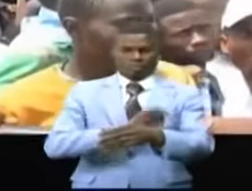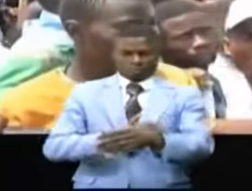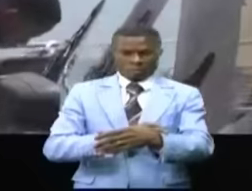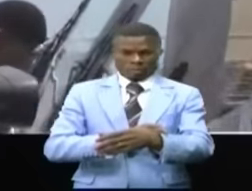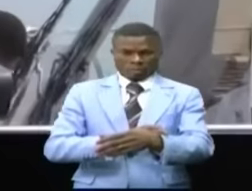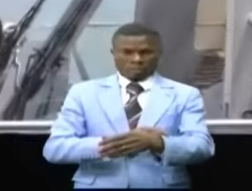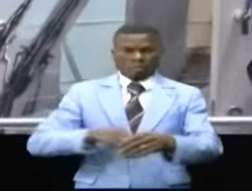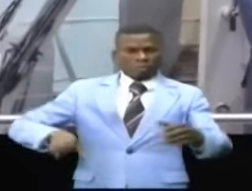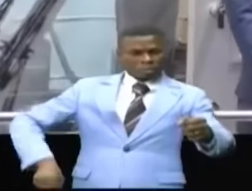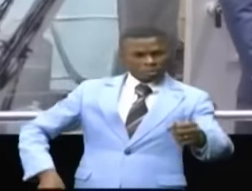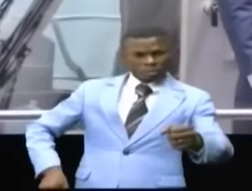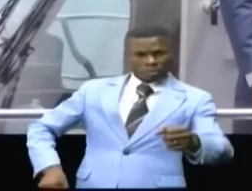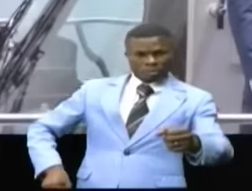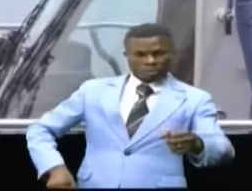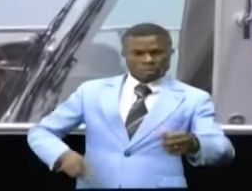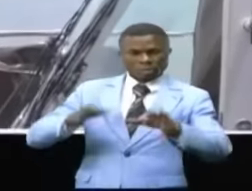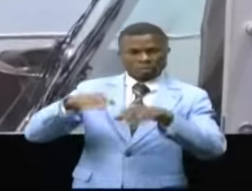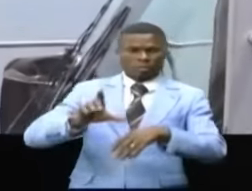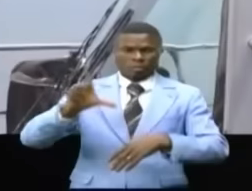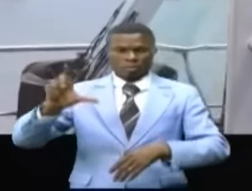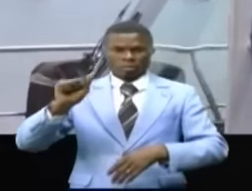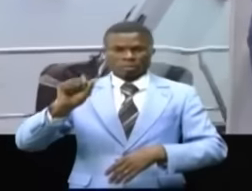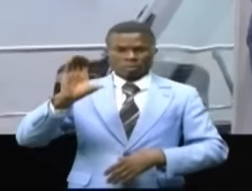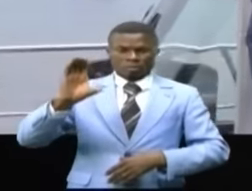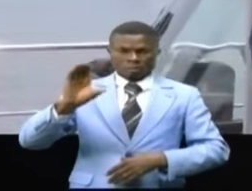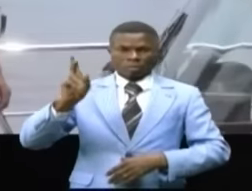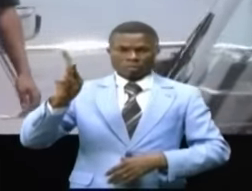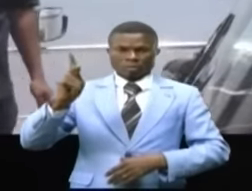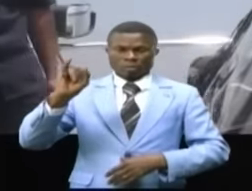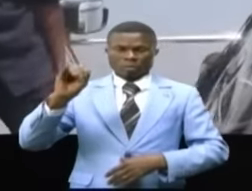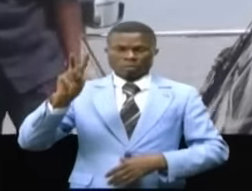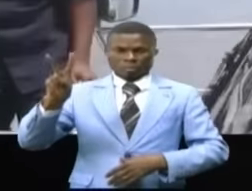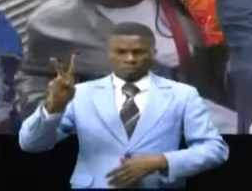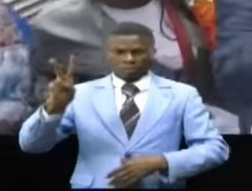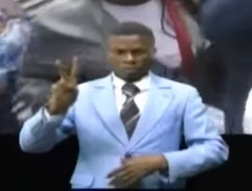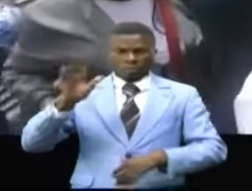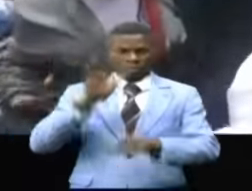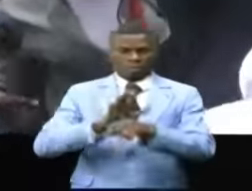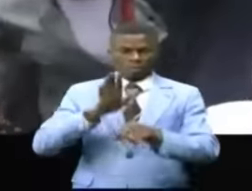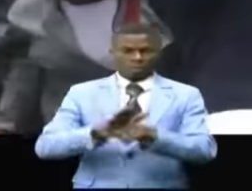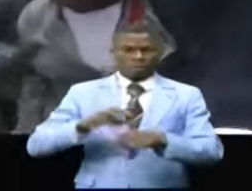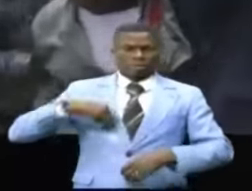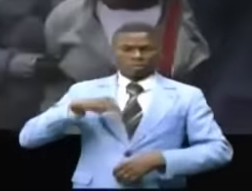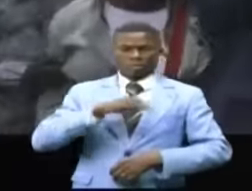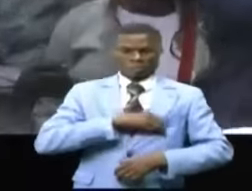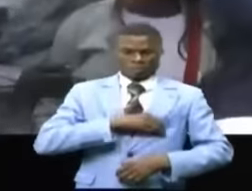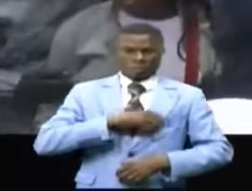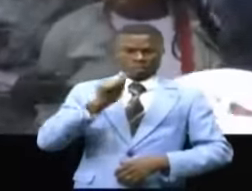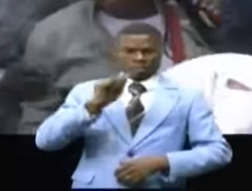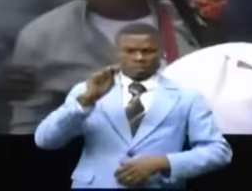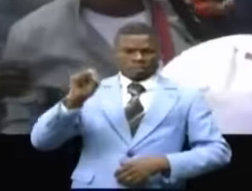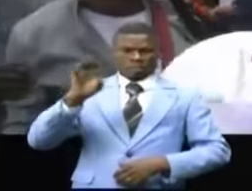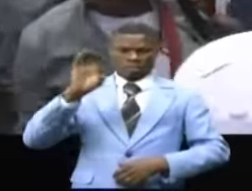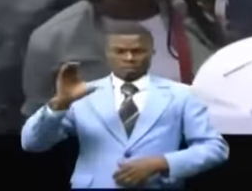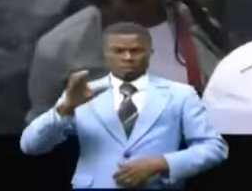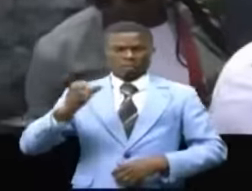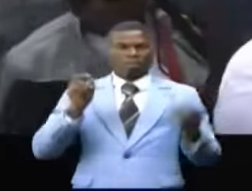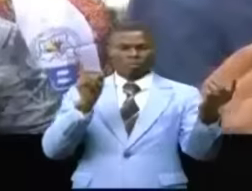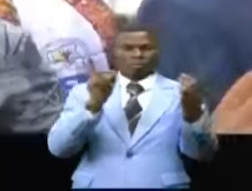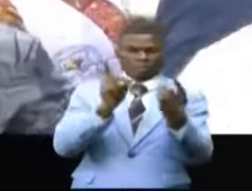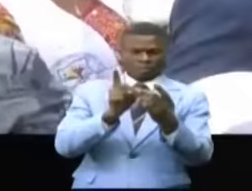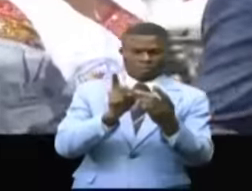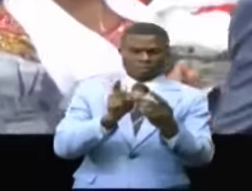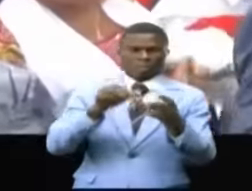canot rapide par le lac Kivu, en passant par Birava, où de nombreux membres de l'ANC l'ont rejoint en